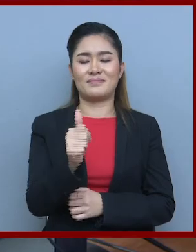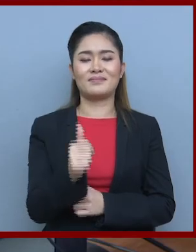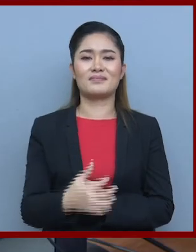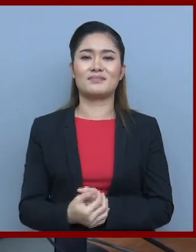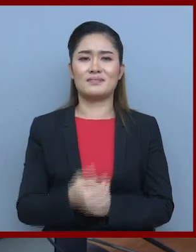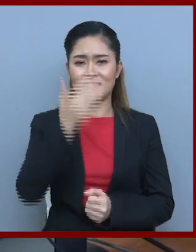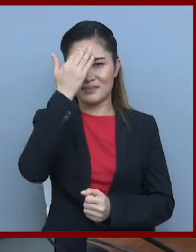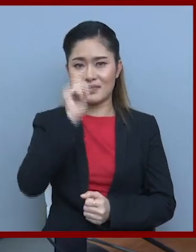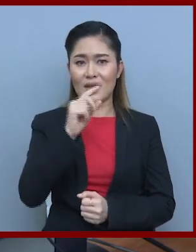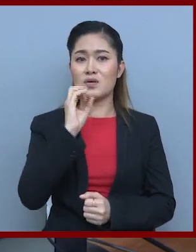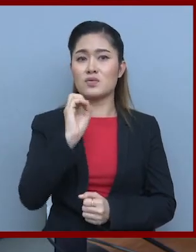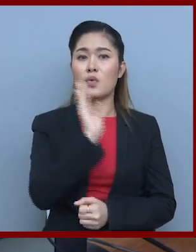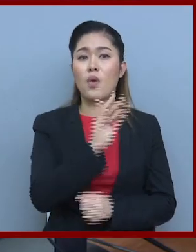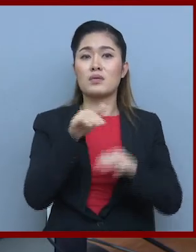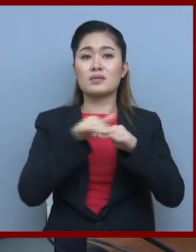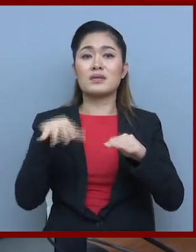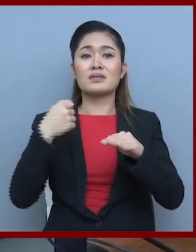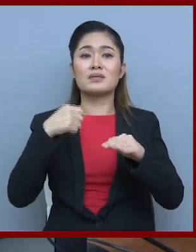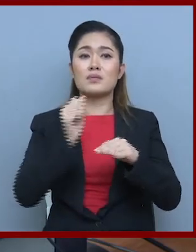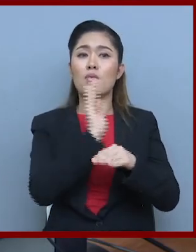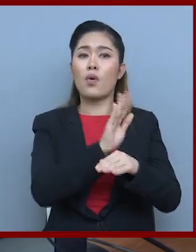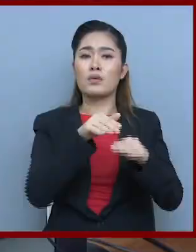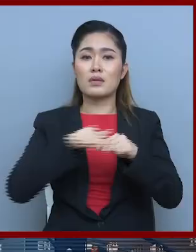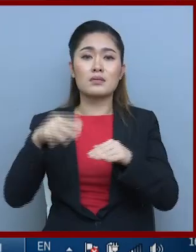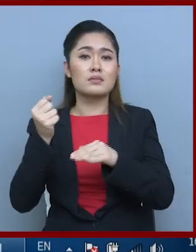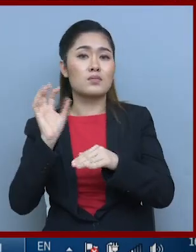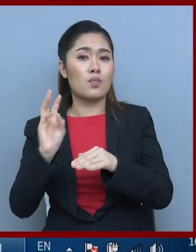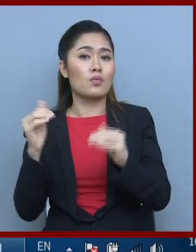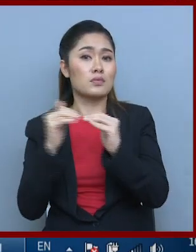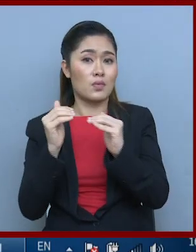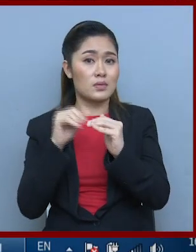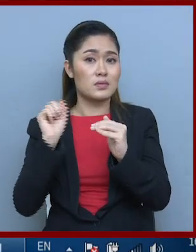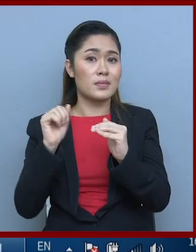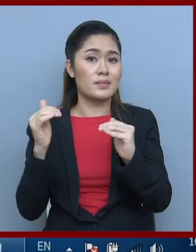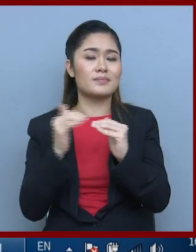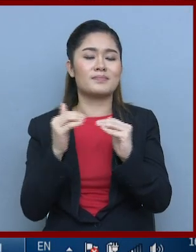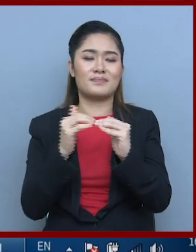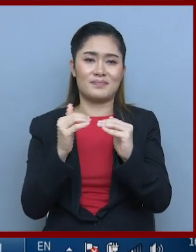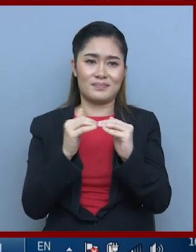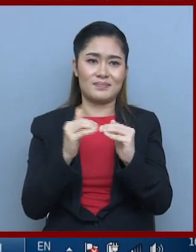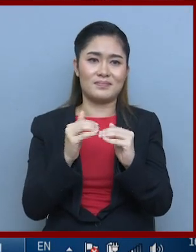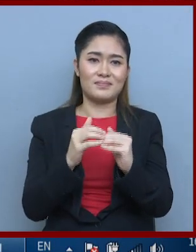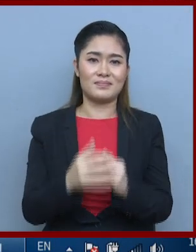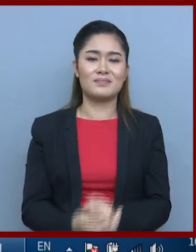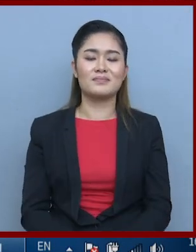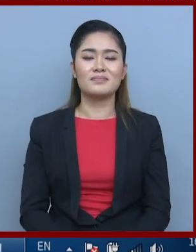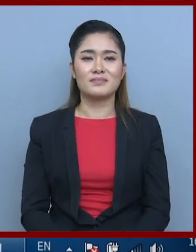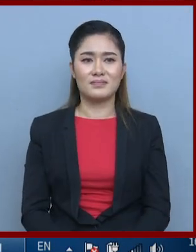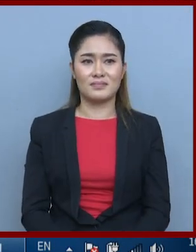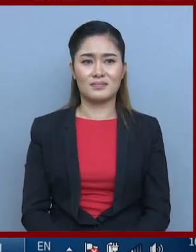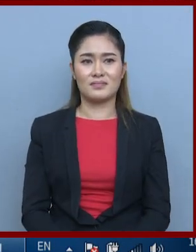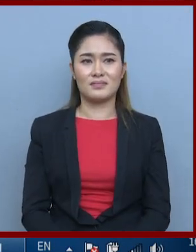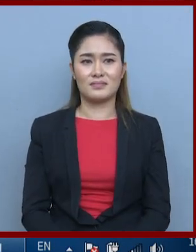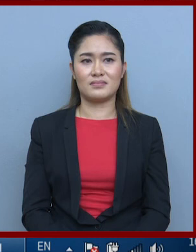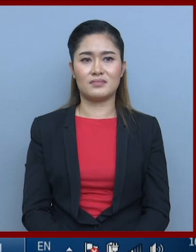ได้เพราะศูนย์ของเลขฐาน10กับศูนย์ของเลขฐาน16มีค่าเท่ากันไหม เท่าก ัน